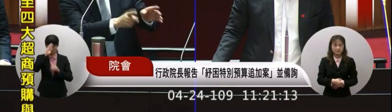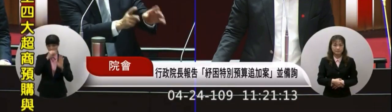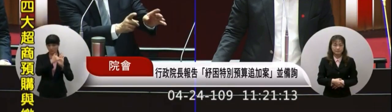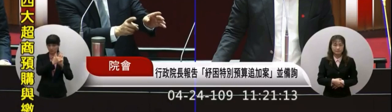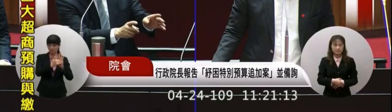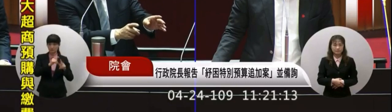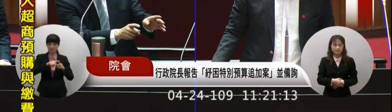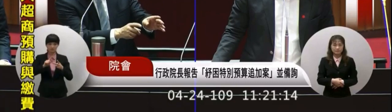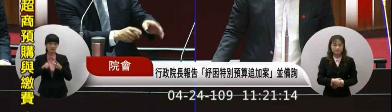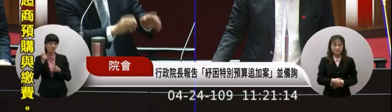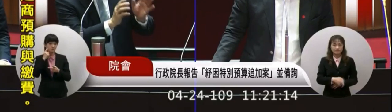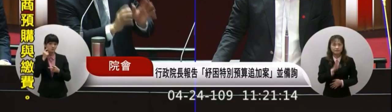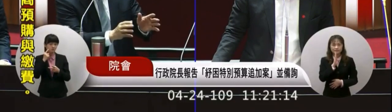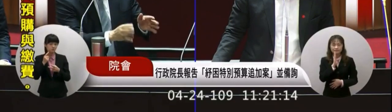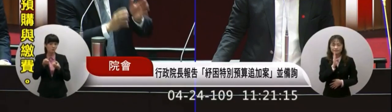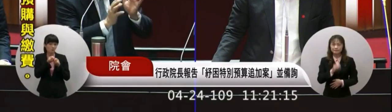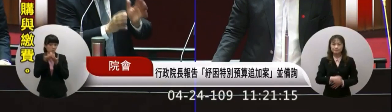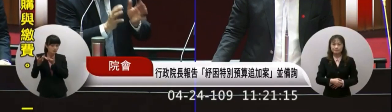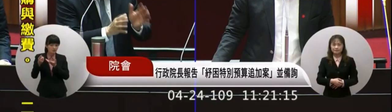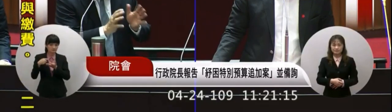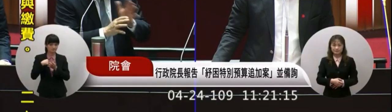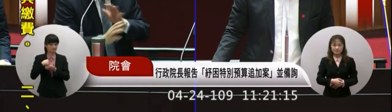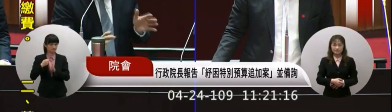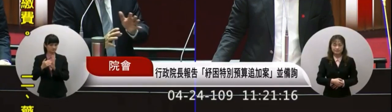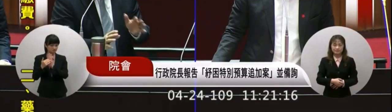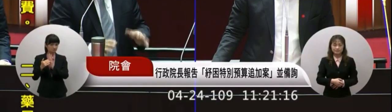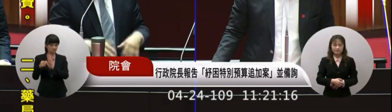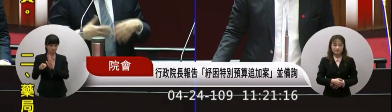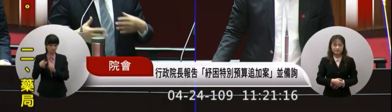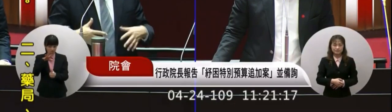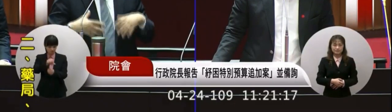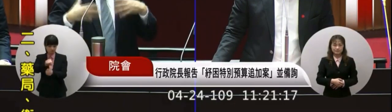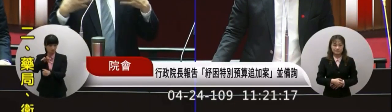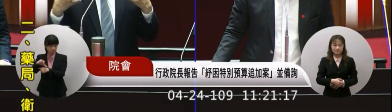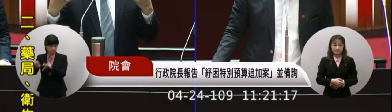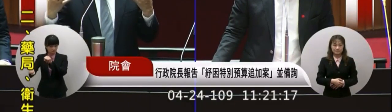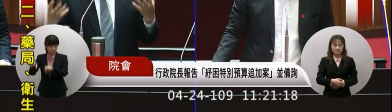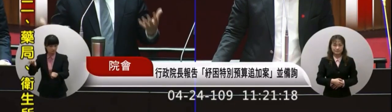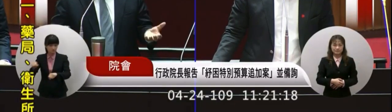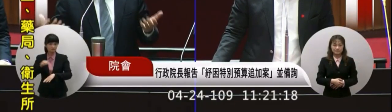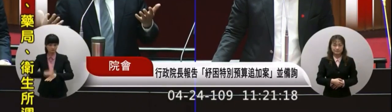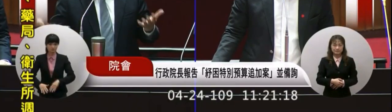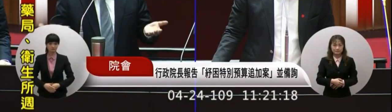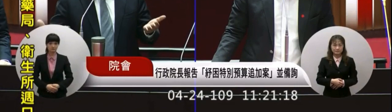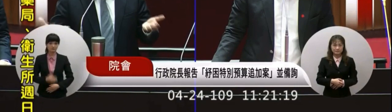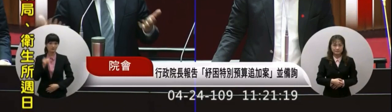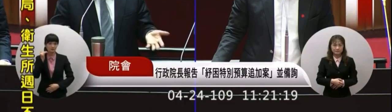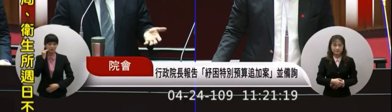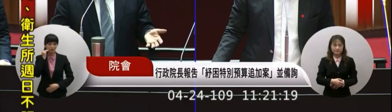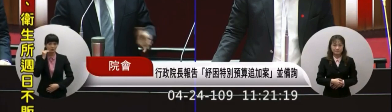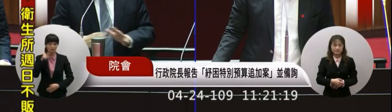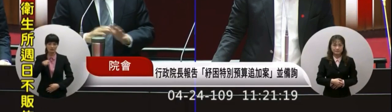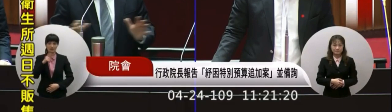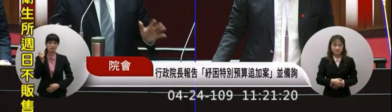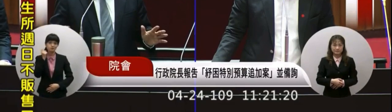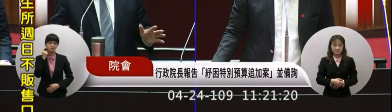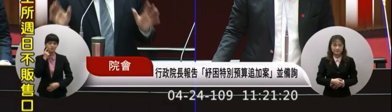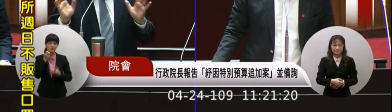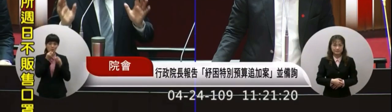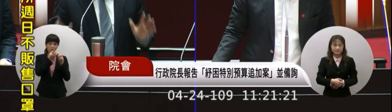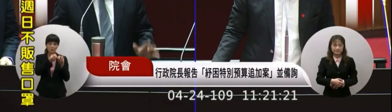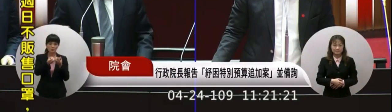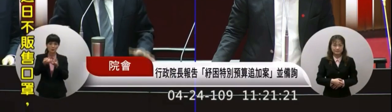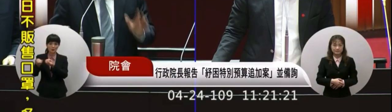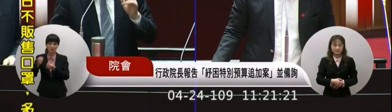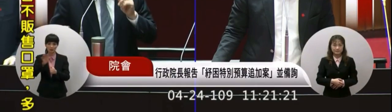嘛防假讯息。 是， 因为假讯息了出来，有当时啊，就明明这个假啊，影响足